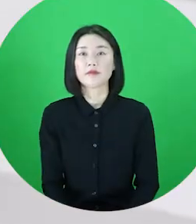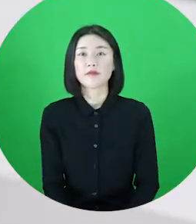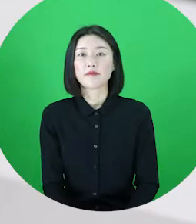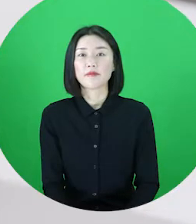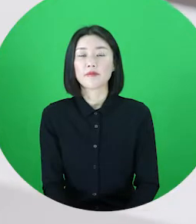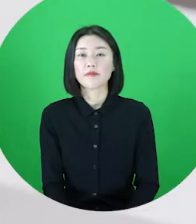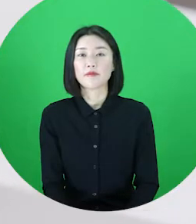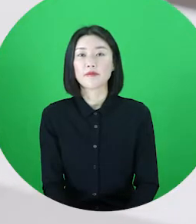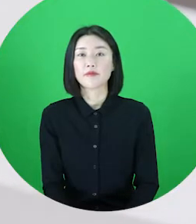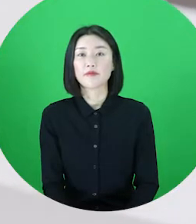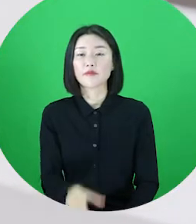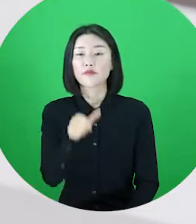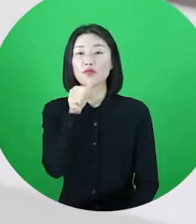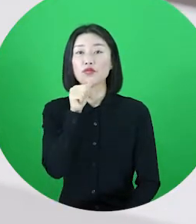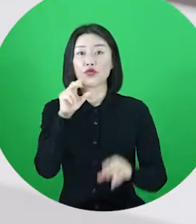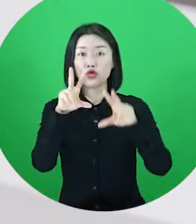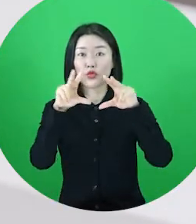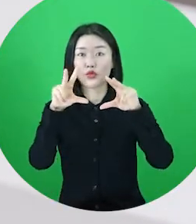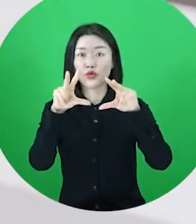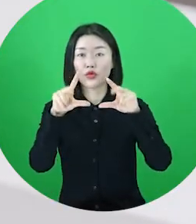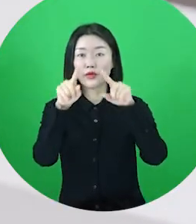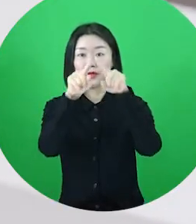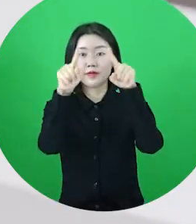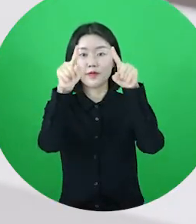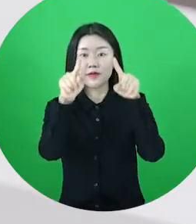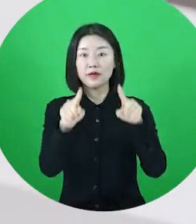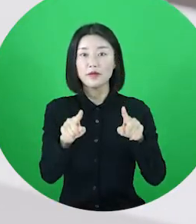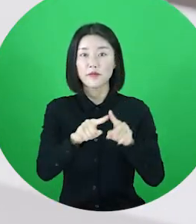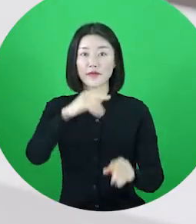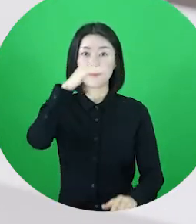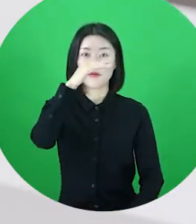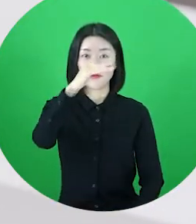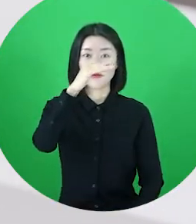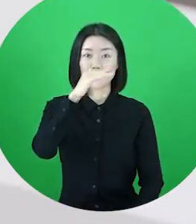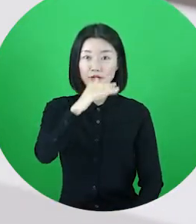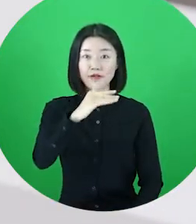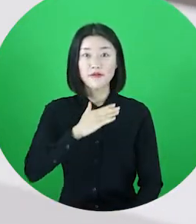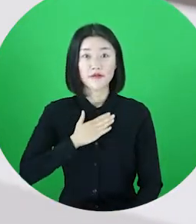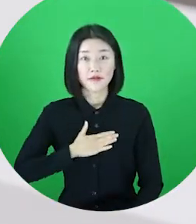두부 절반을 총 3번 잘라주세요.